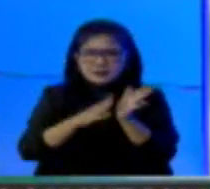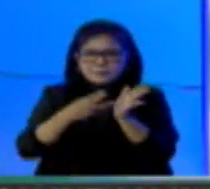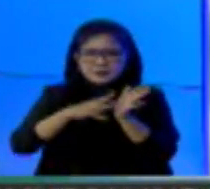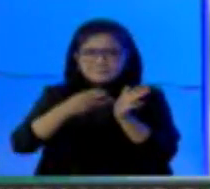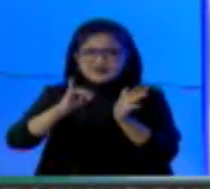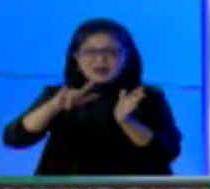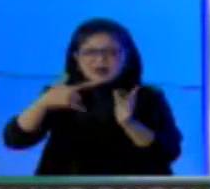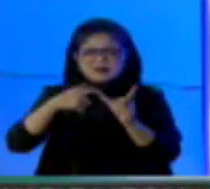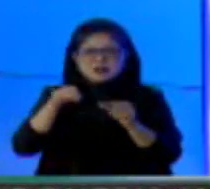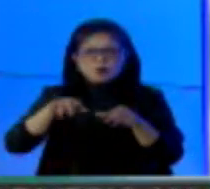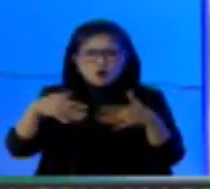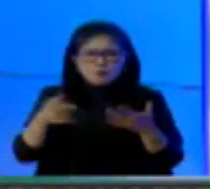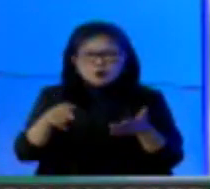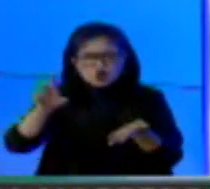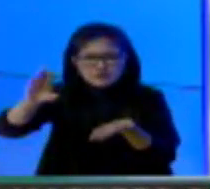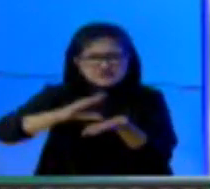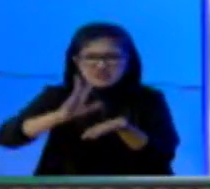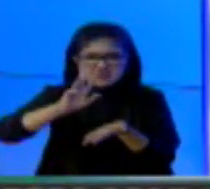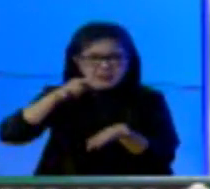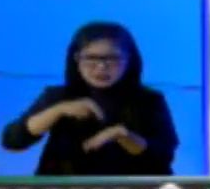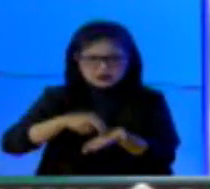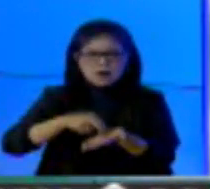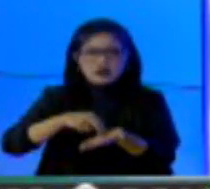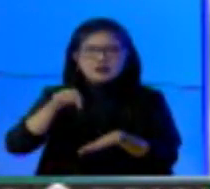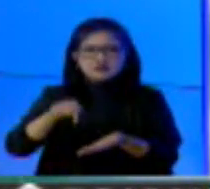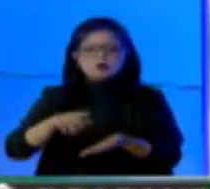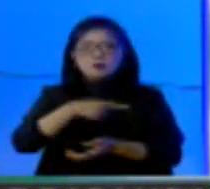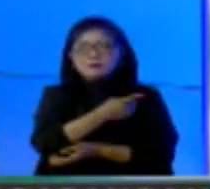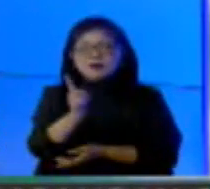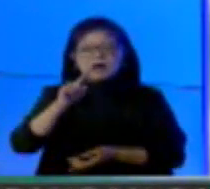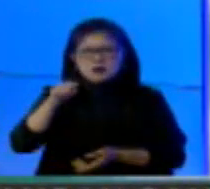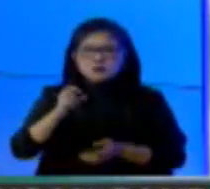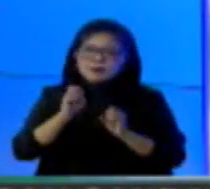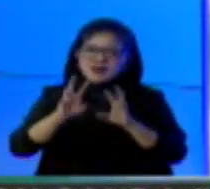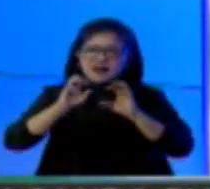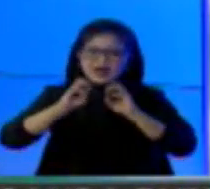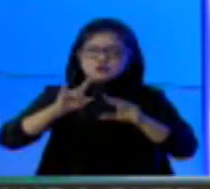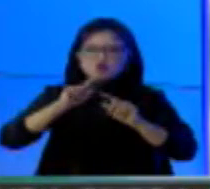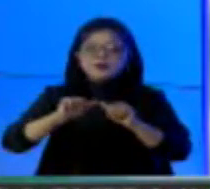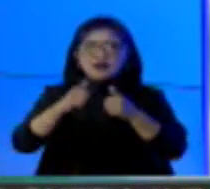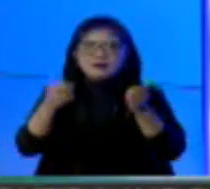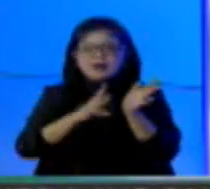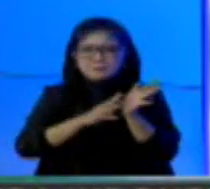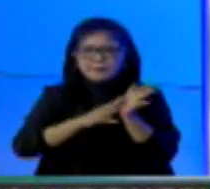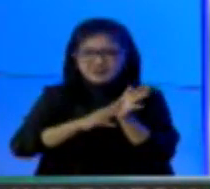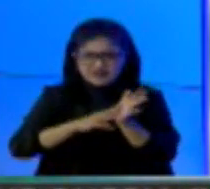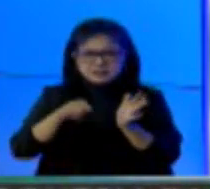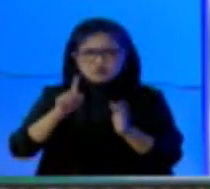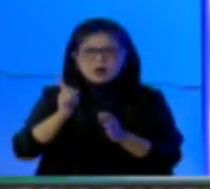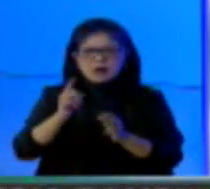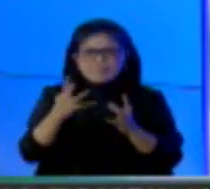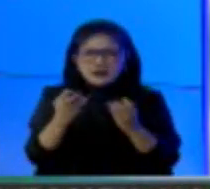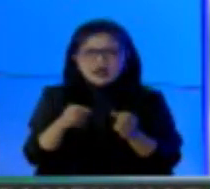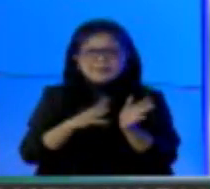dinyatakan sebagai investasi ilegal. Mereka bahkan mendeklarasikan penyelamatan MeMiles karena menganggap MeMiles sebagai aplikasi